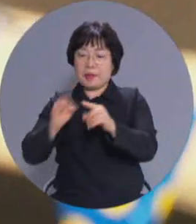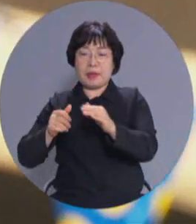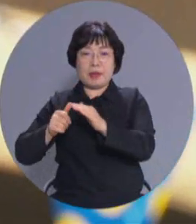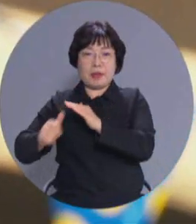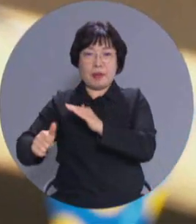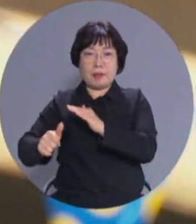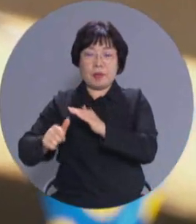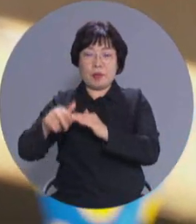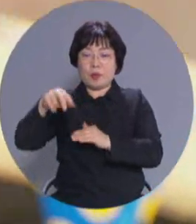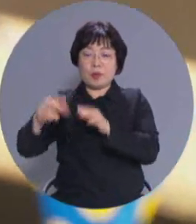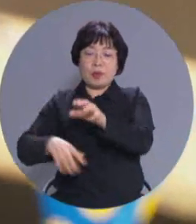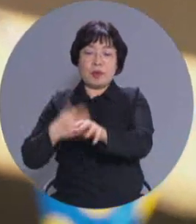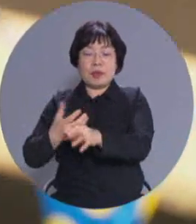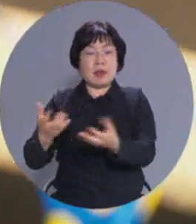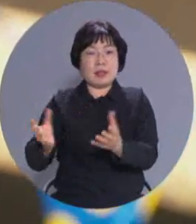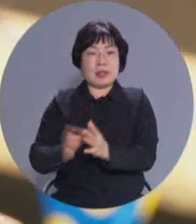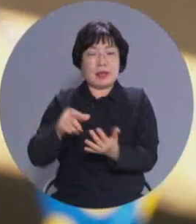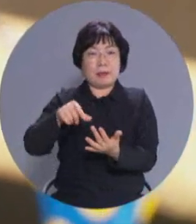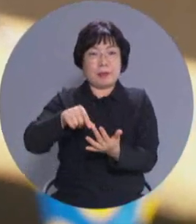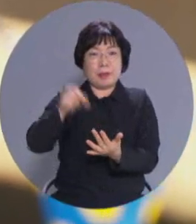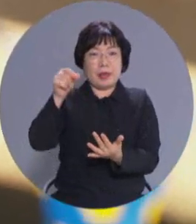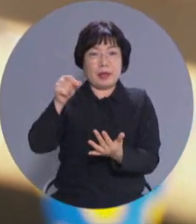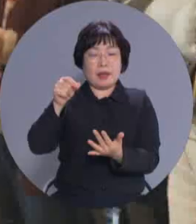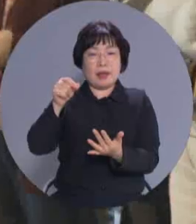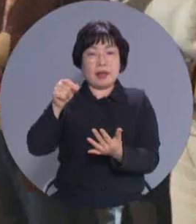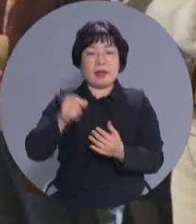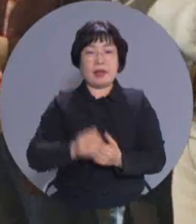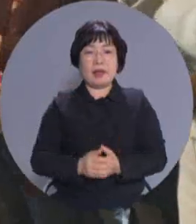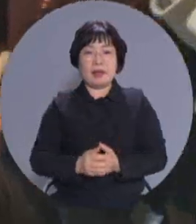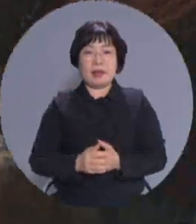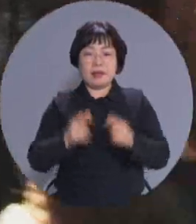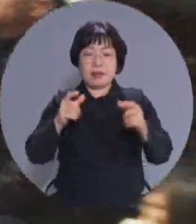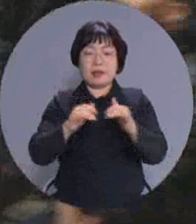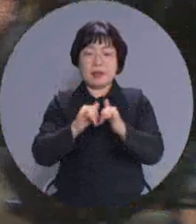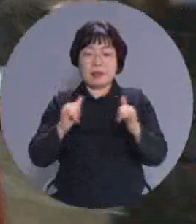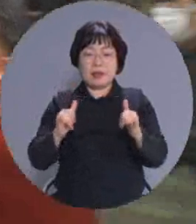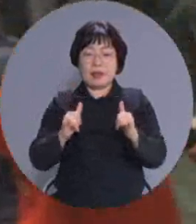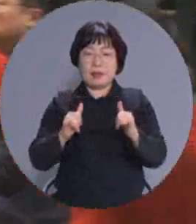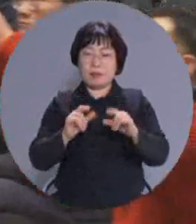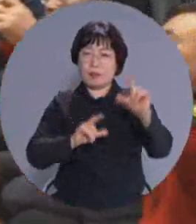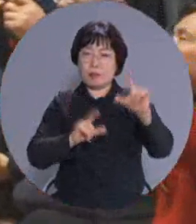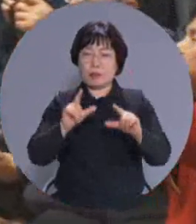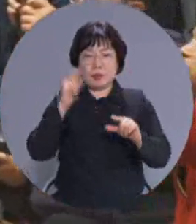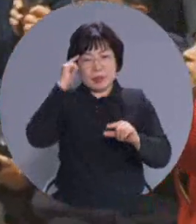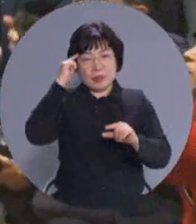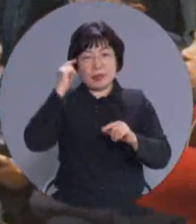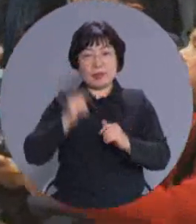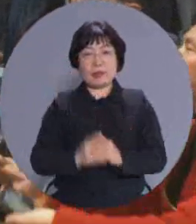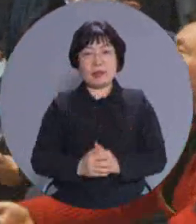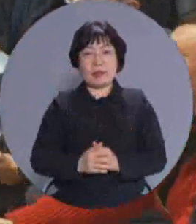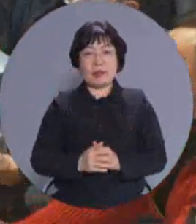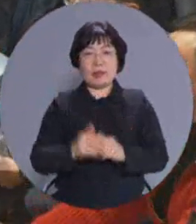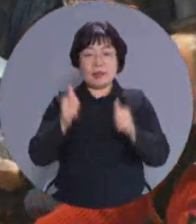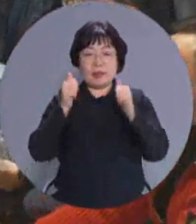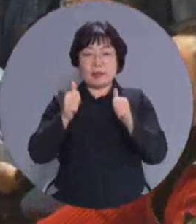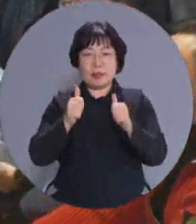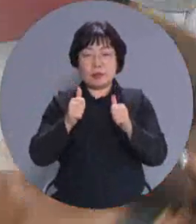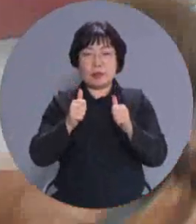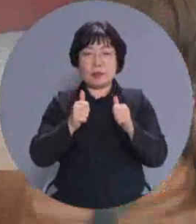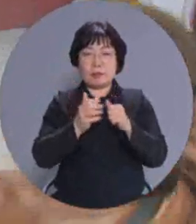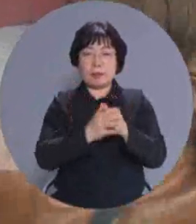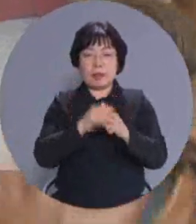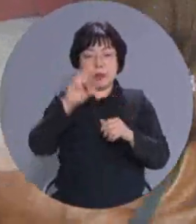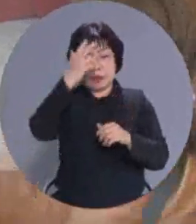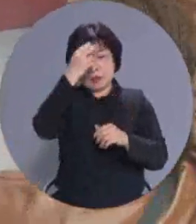비례대표에선 조국혁신당을 선택하는 이른바 지민비조가 현실화된 것인데 정권 심판과